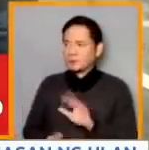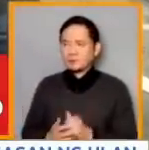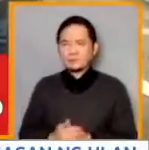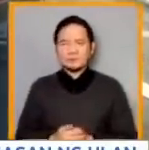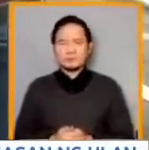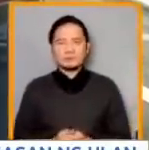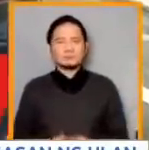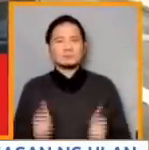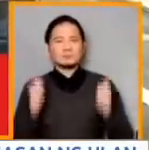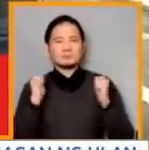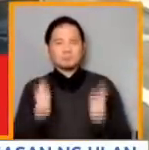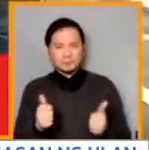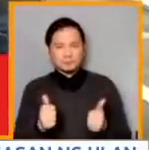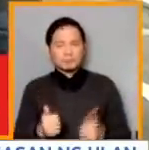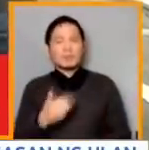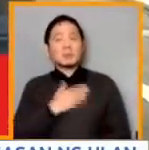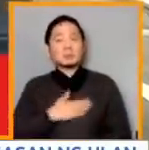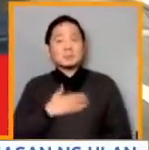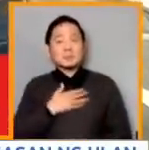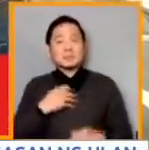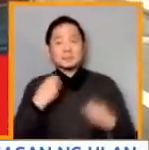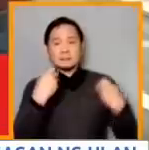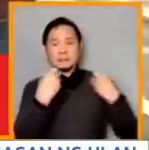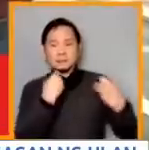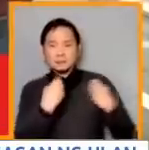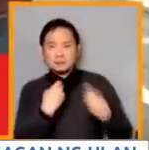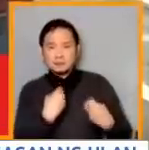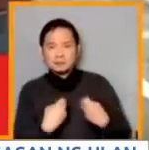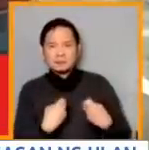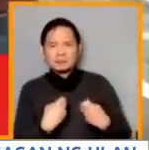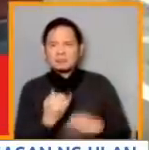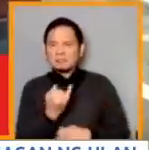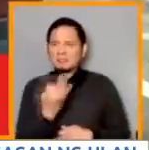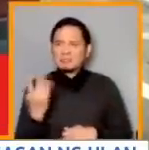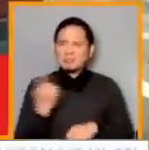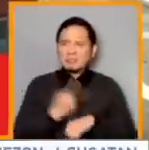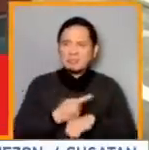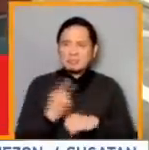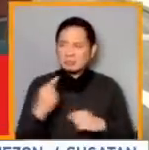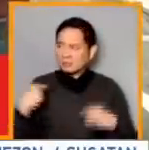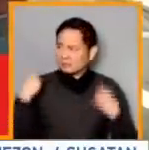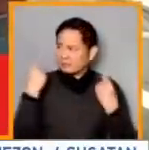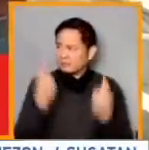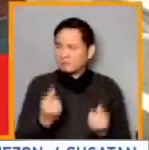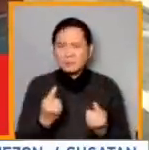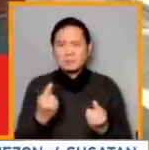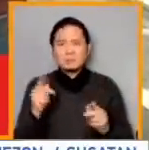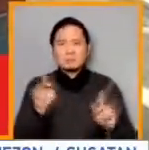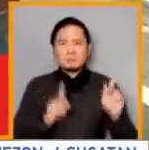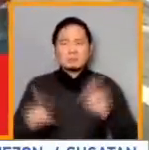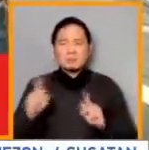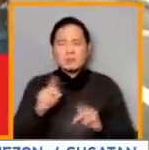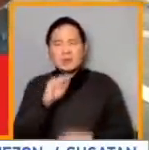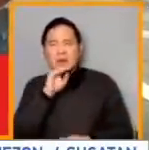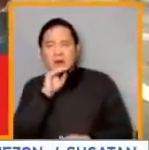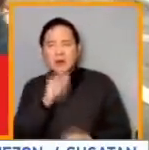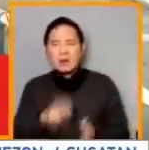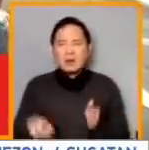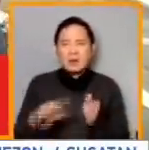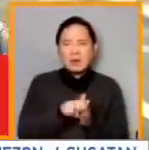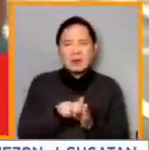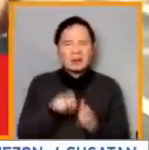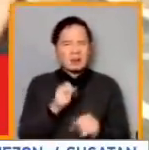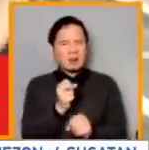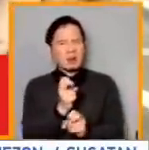sir, pakipaliwanag nga po sa amin. Ilang araw na po nahihirapan yung mga pasahero na makasakay. Alam naman natin